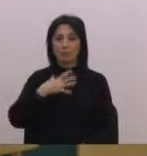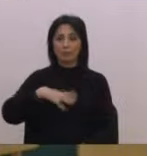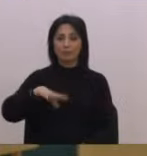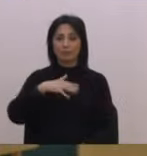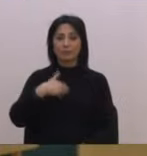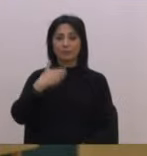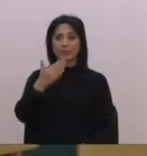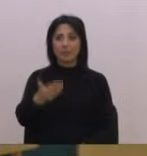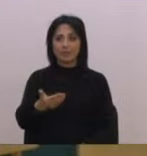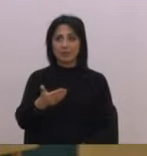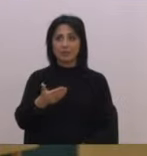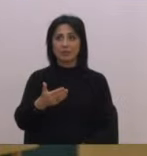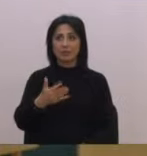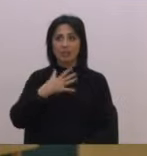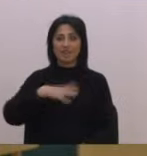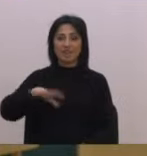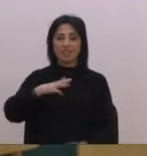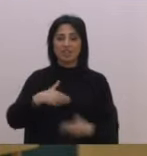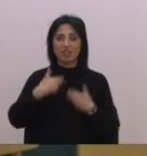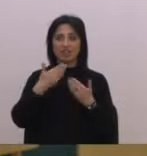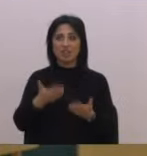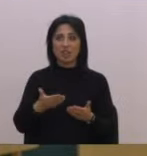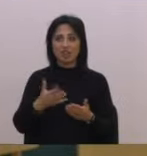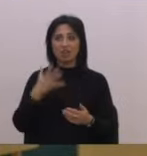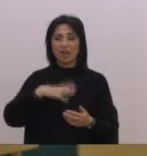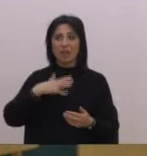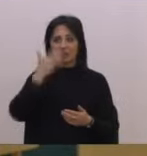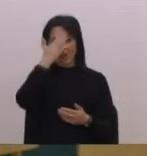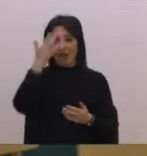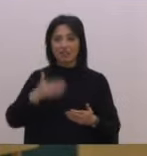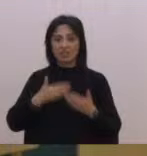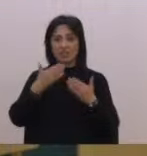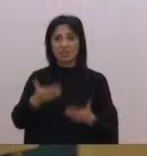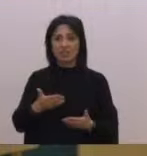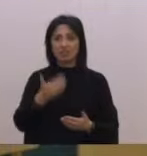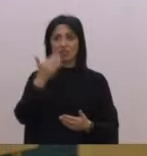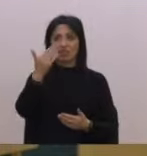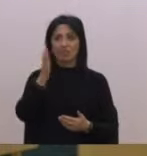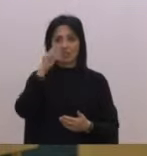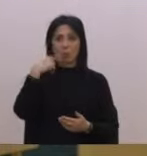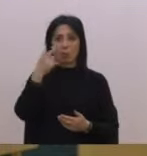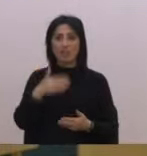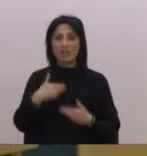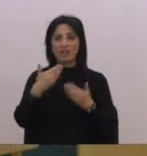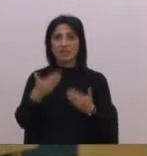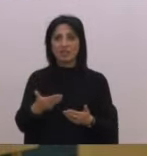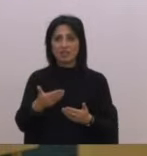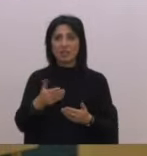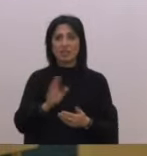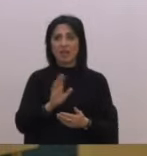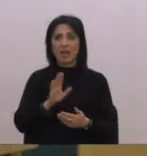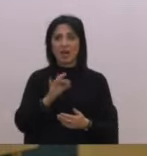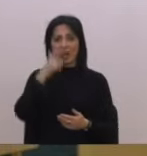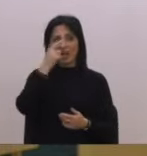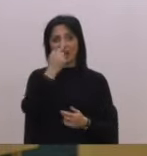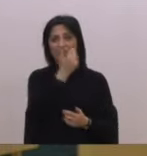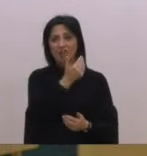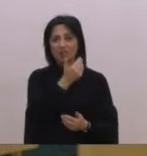საქართველოს წინაშე, ქვეყნის წინაშე, ქართველი ხალხის წინაშე და თქვენი მომავალის წინაშე და არა